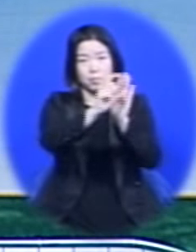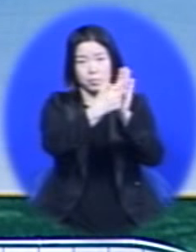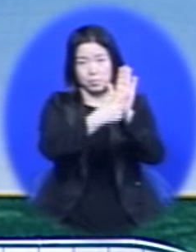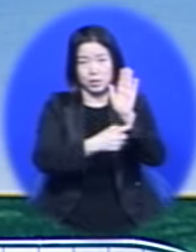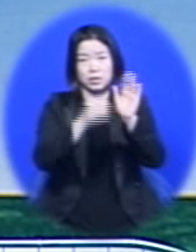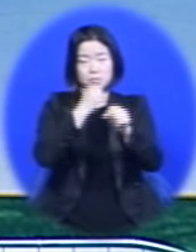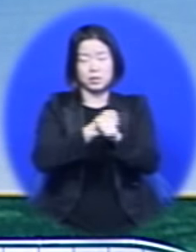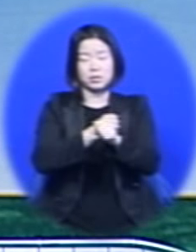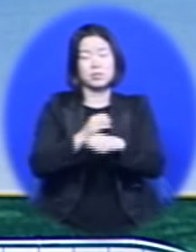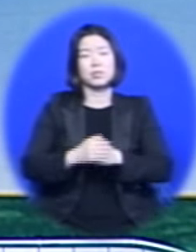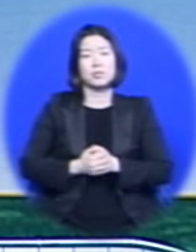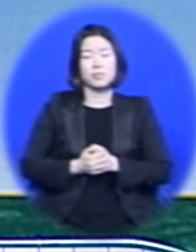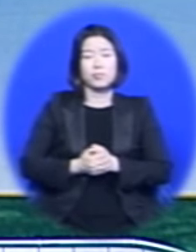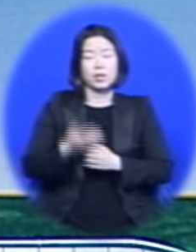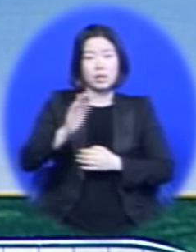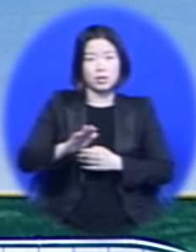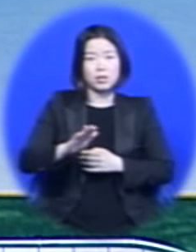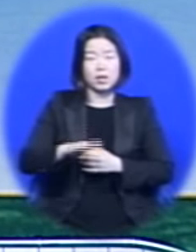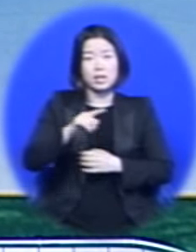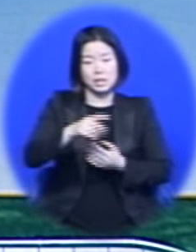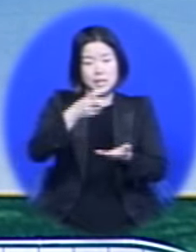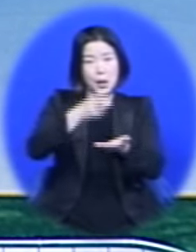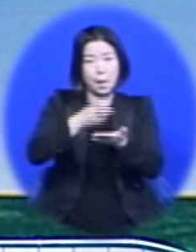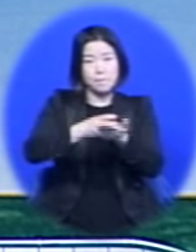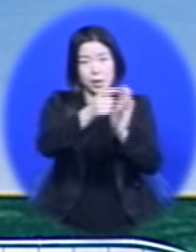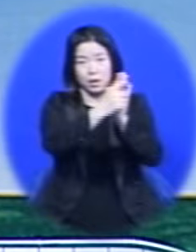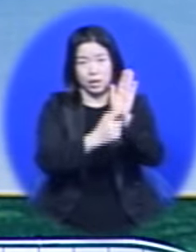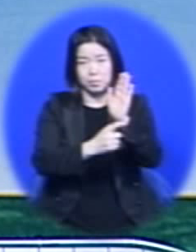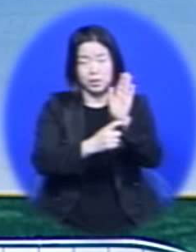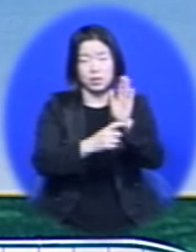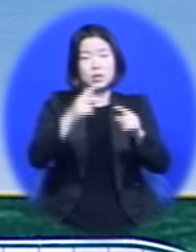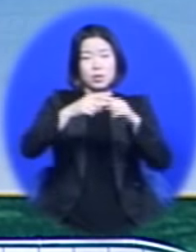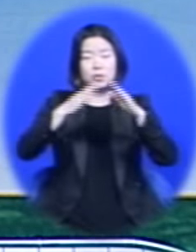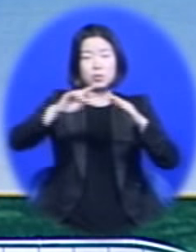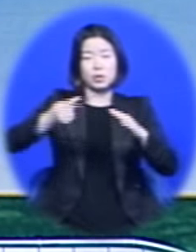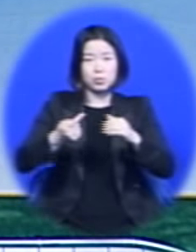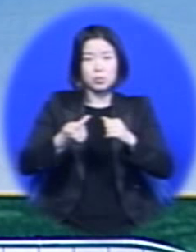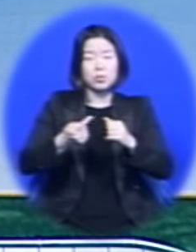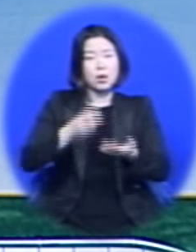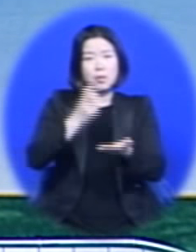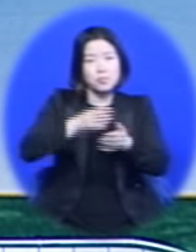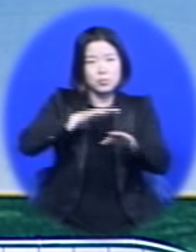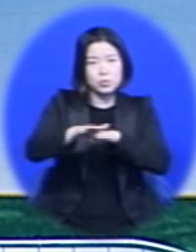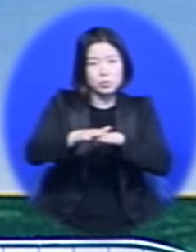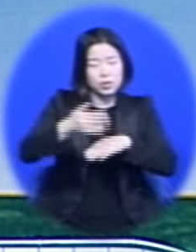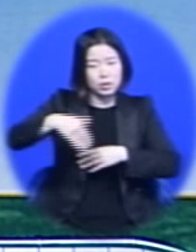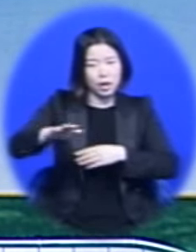그러나 감리교회도 어느 순간부터 율법적인 교회가 되어가는 경향이 있습니다.